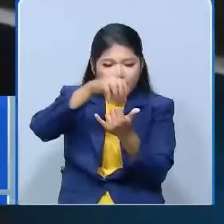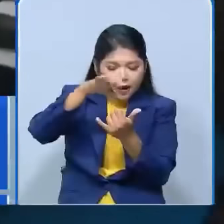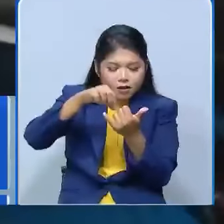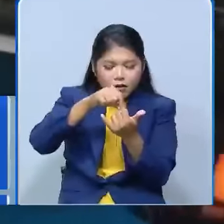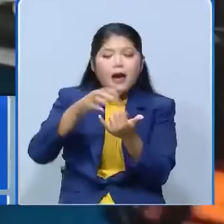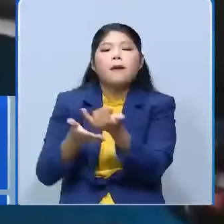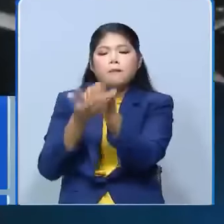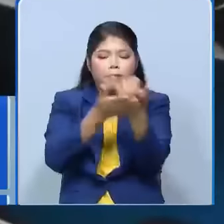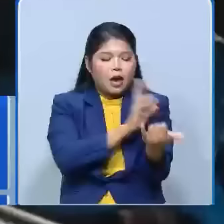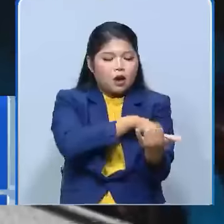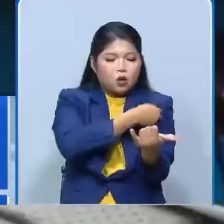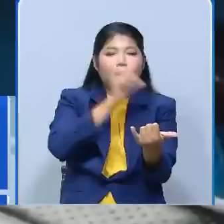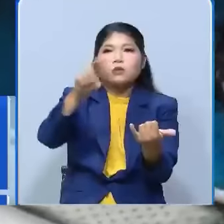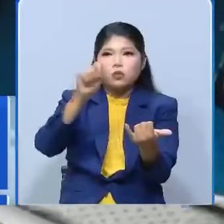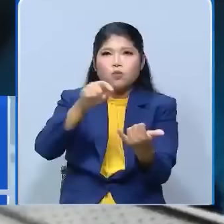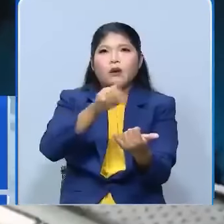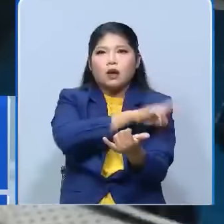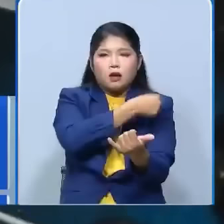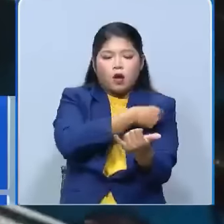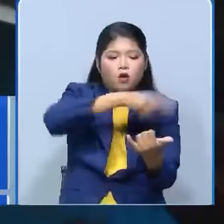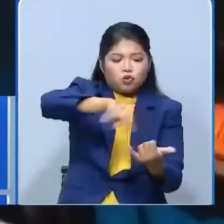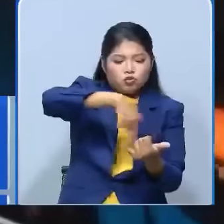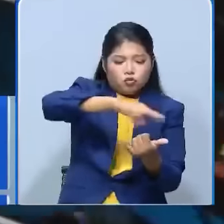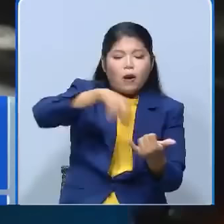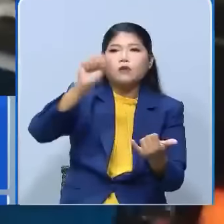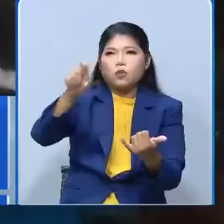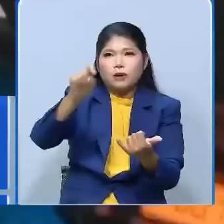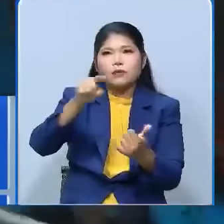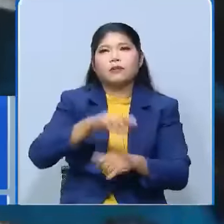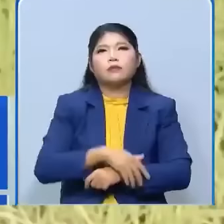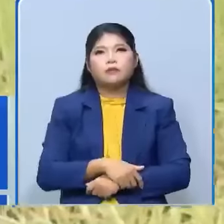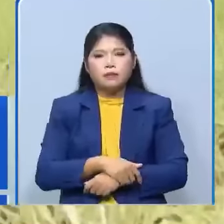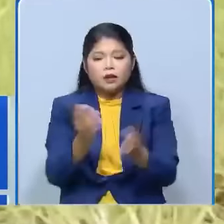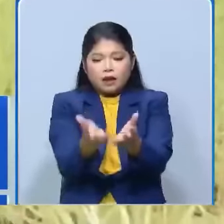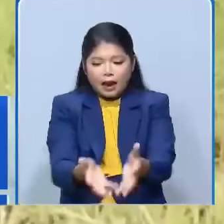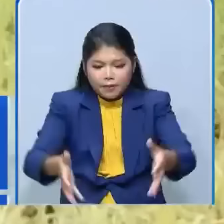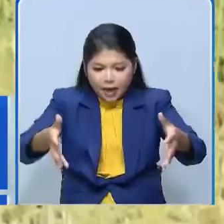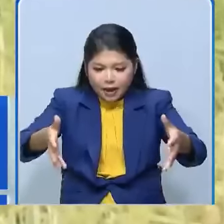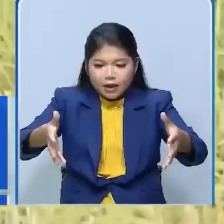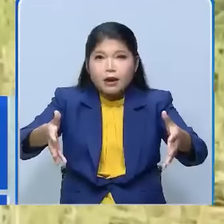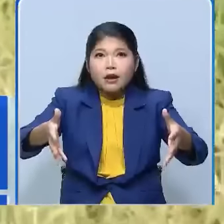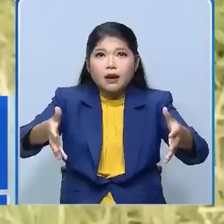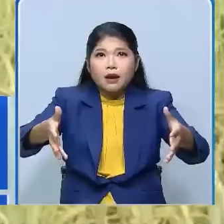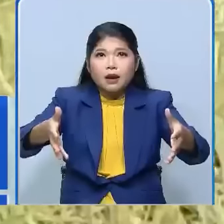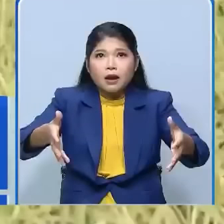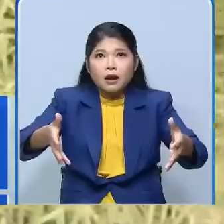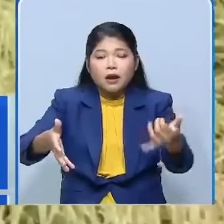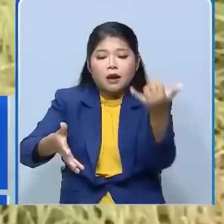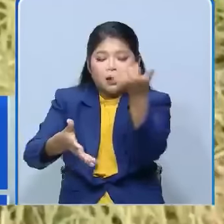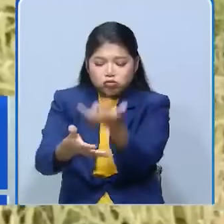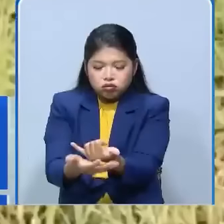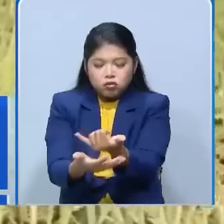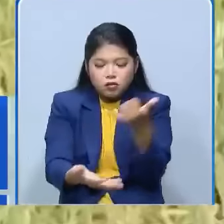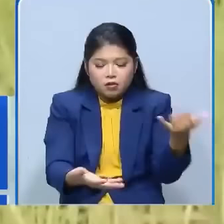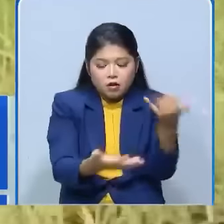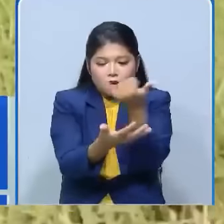พาตัวส่งโรงพยาบาลเพื่อให้แพทย์ตรวจร่างกายอย่างละเอียด คือเอาใส่ไว้ในกะละมังแล้วก็เหมือนเจตนาจะปกปิดเอาไว้อะเน